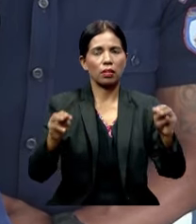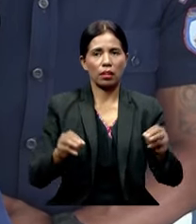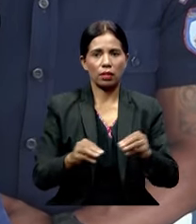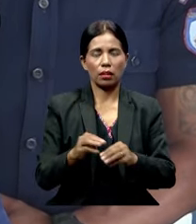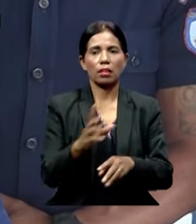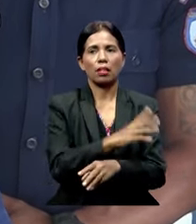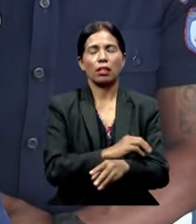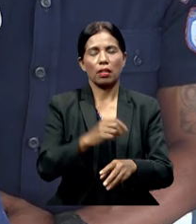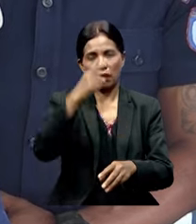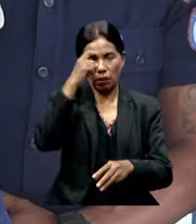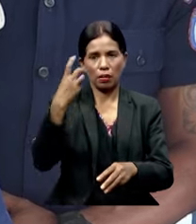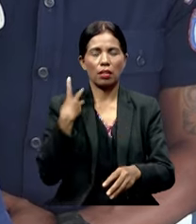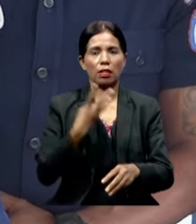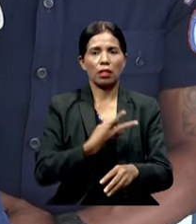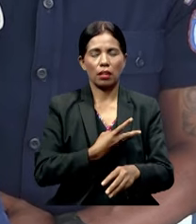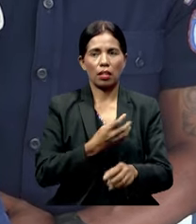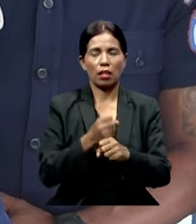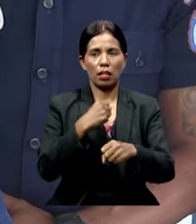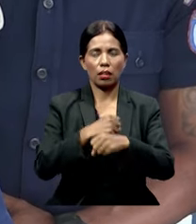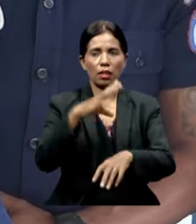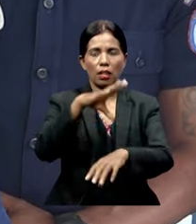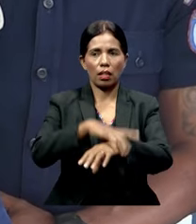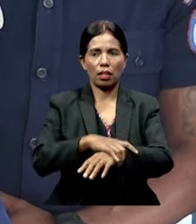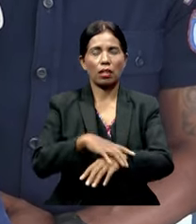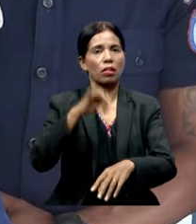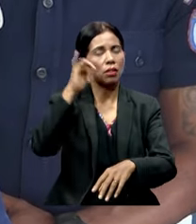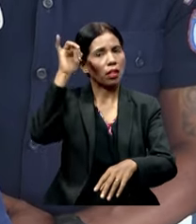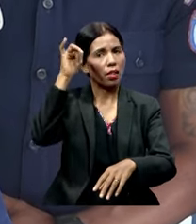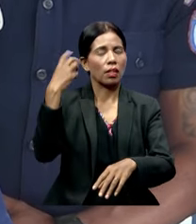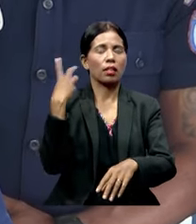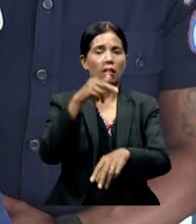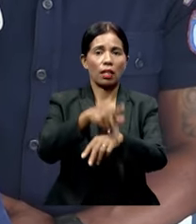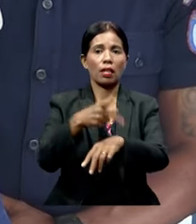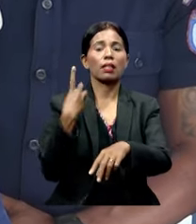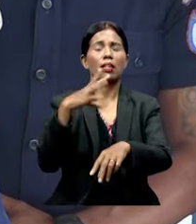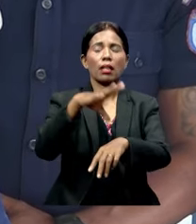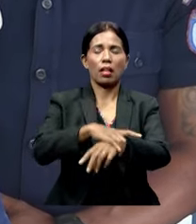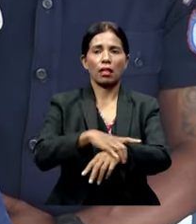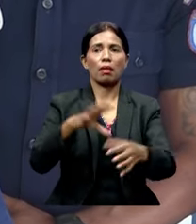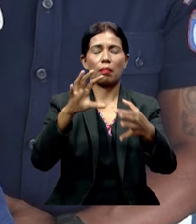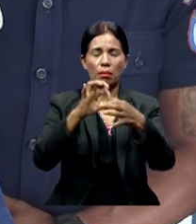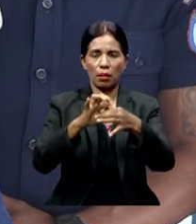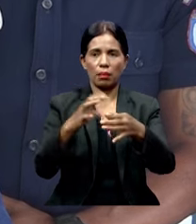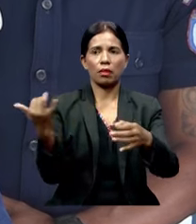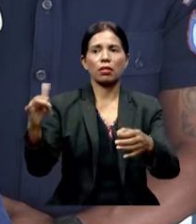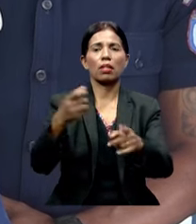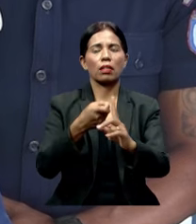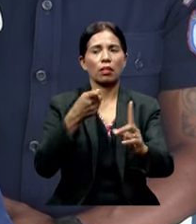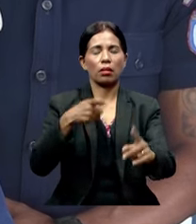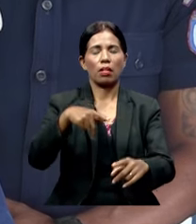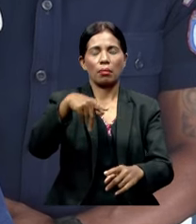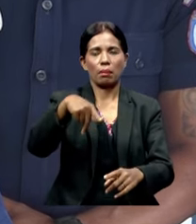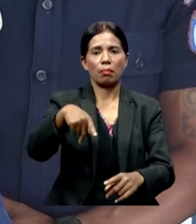marsais tamane mo kita hal operasaun ita kaptura hor kalan ita kaptura membru sirahosi